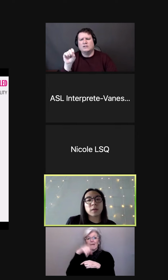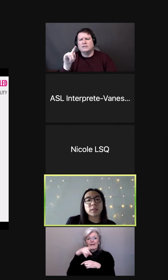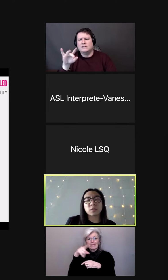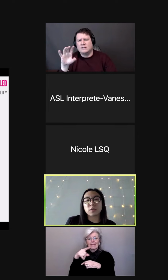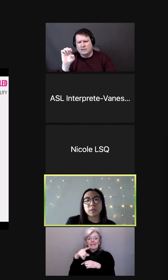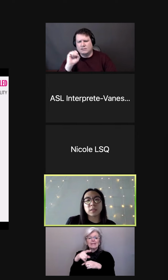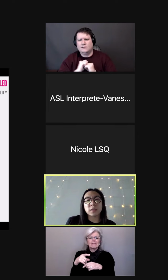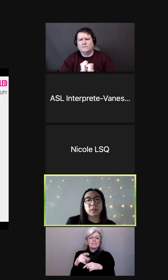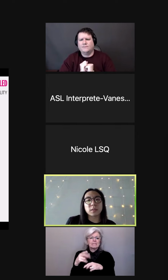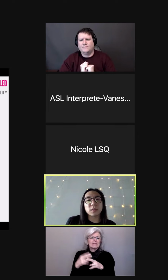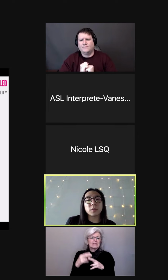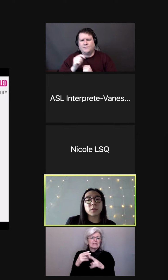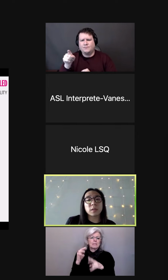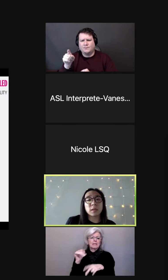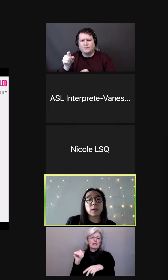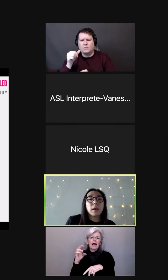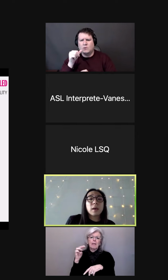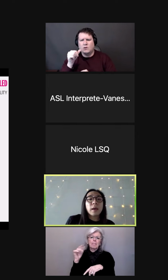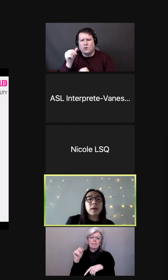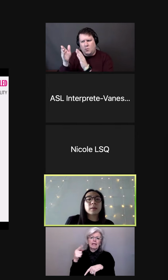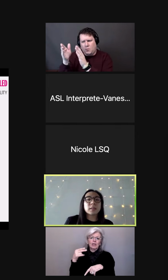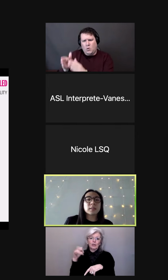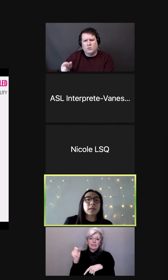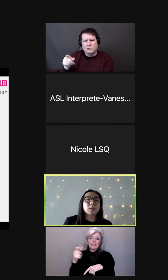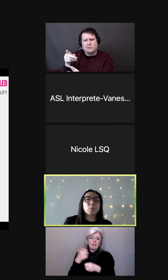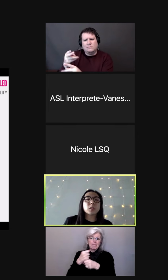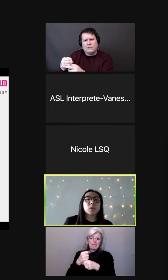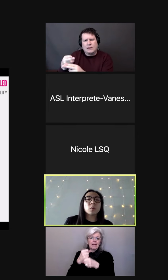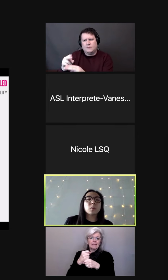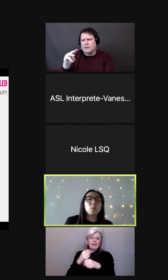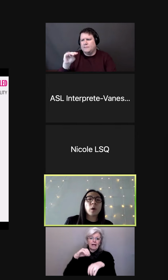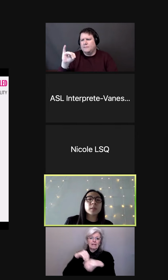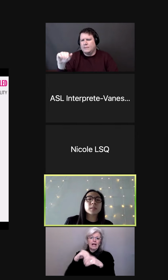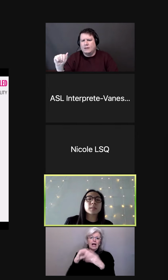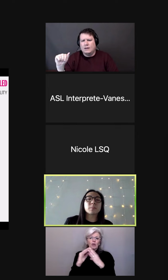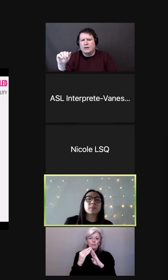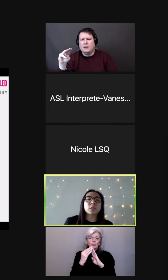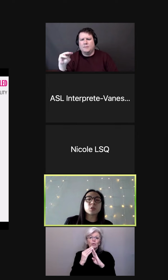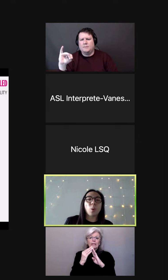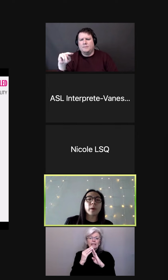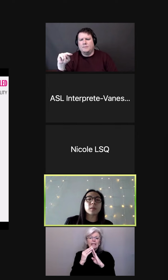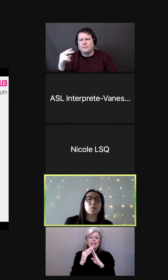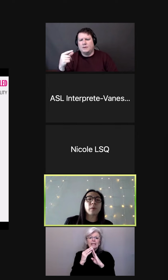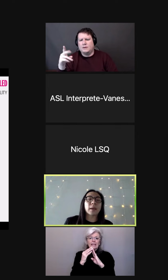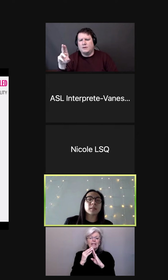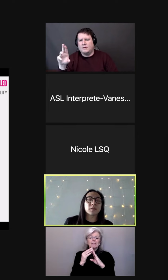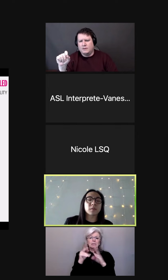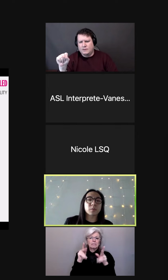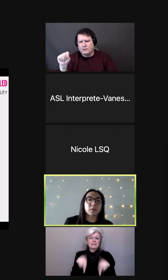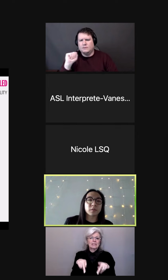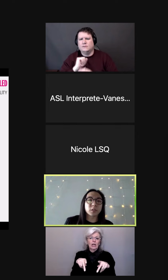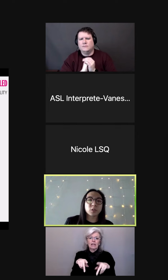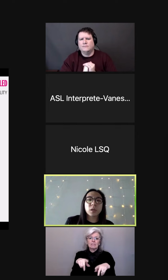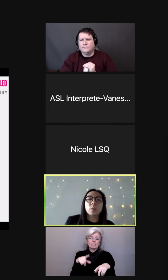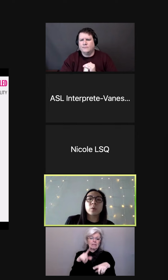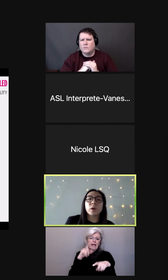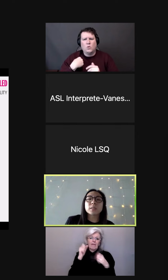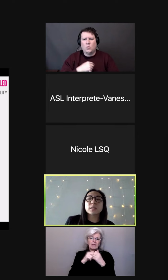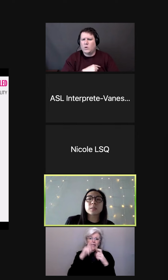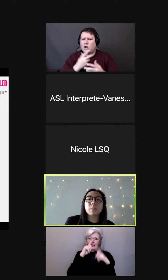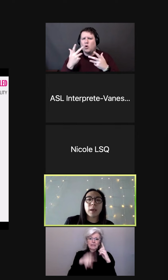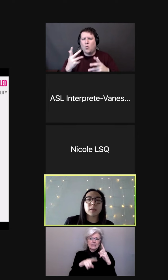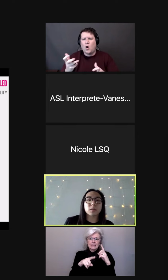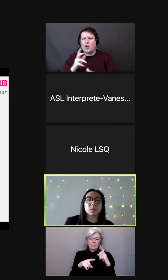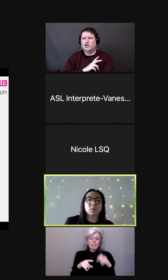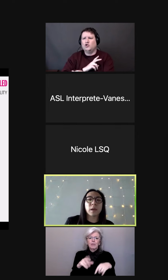Mingus qui est une militante de la communauté des personnes incapacité. Nous ne voulons